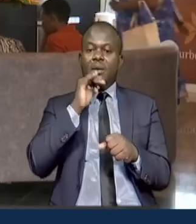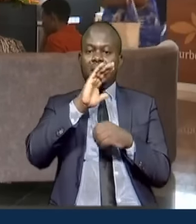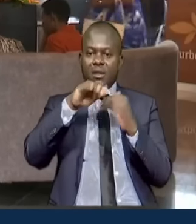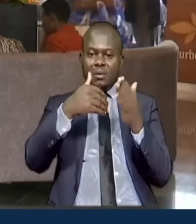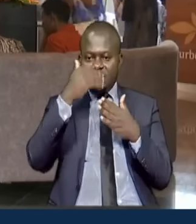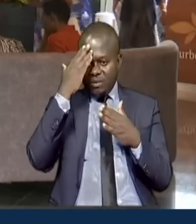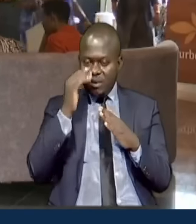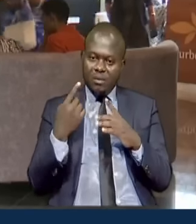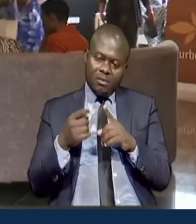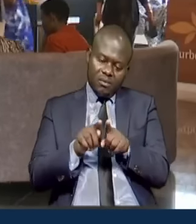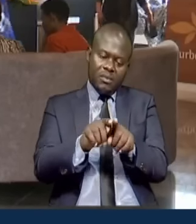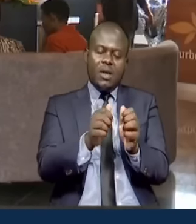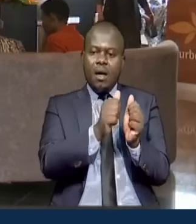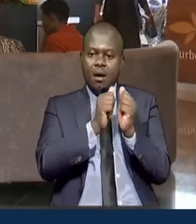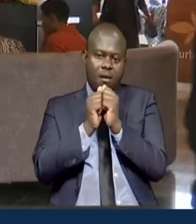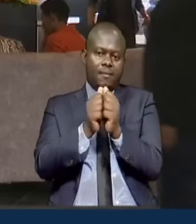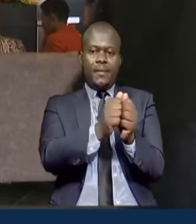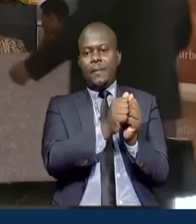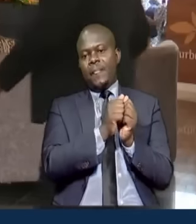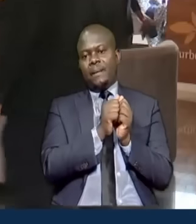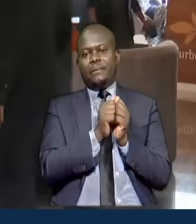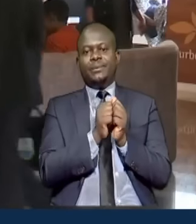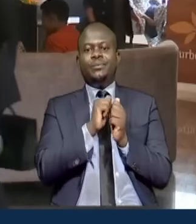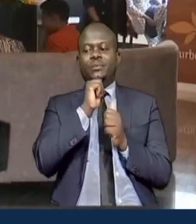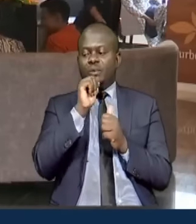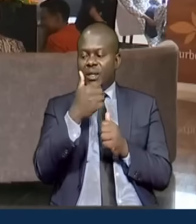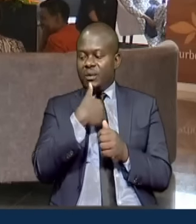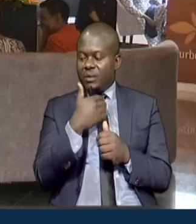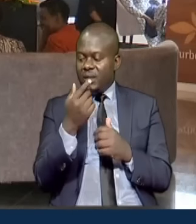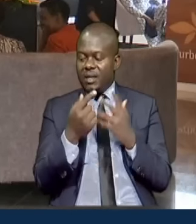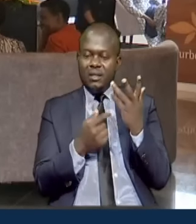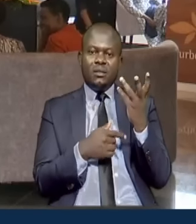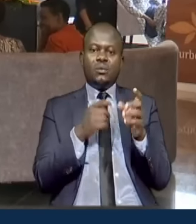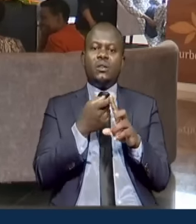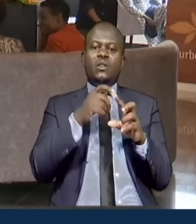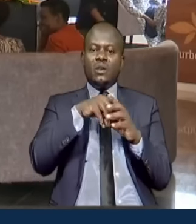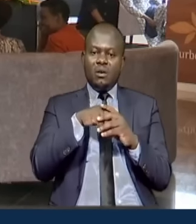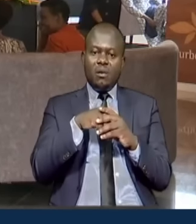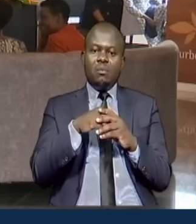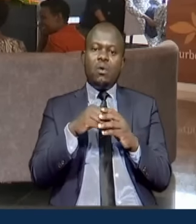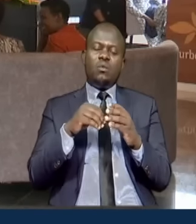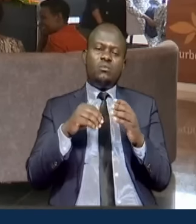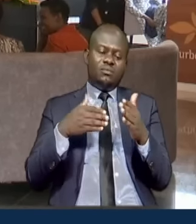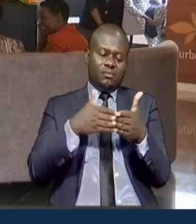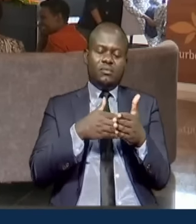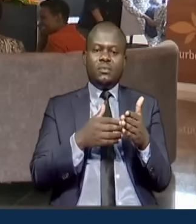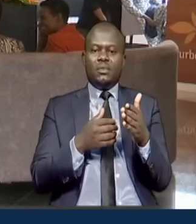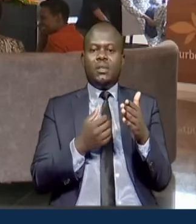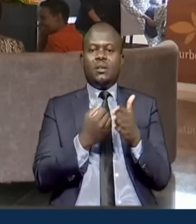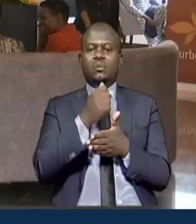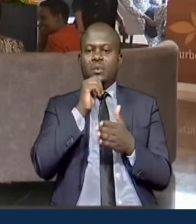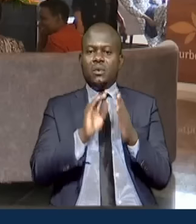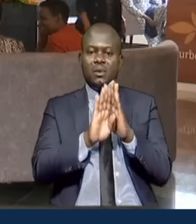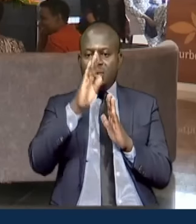ngo tugendere rimwe. Byoye kuzatwe kugira iki cyatuviramo igihato cyatubuza gutera imbere,